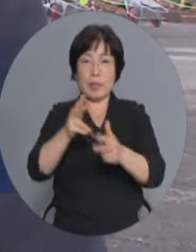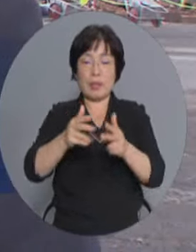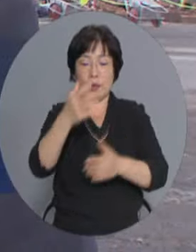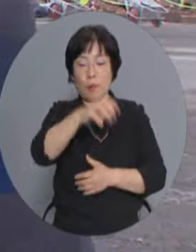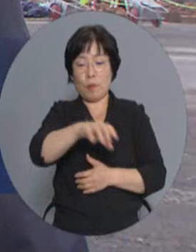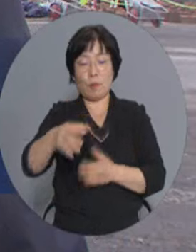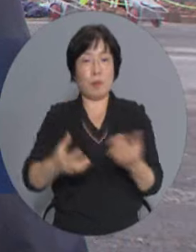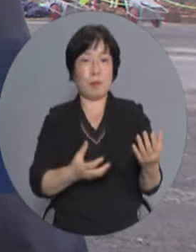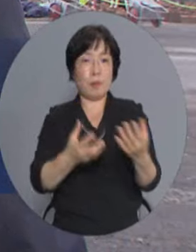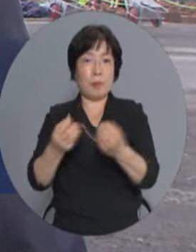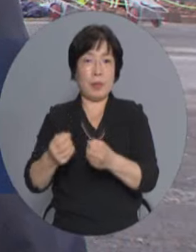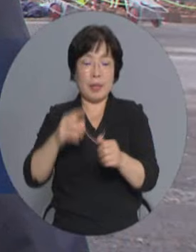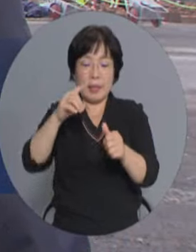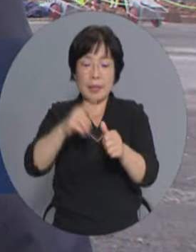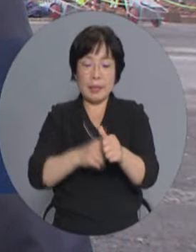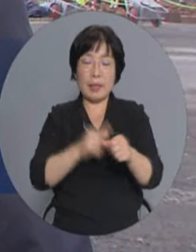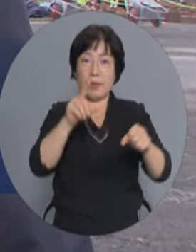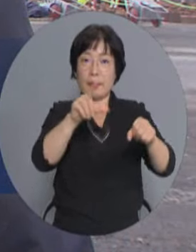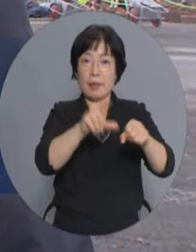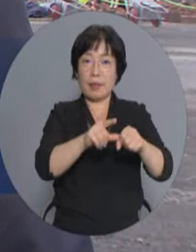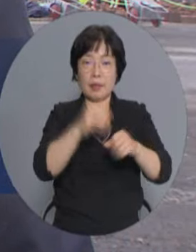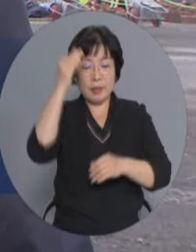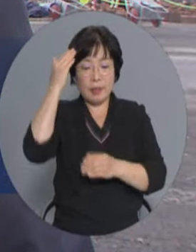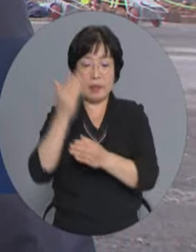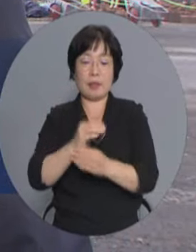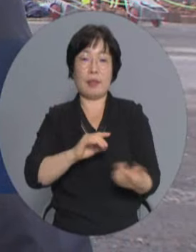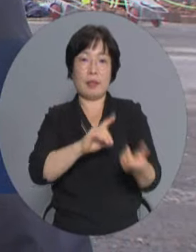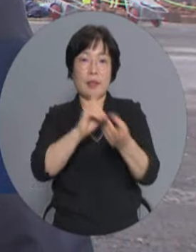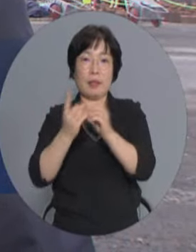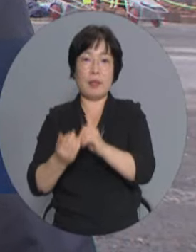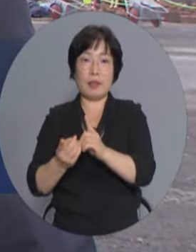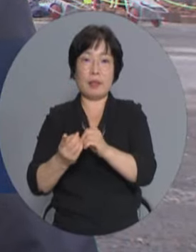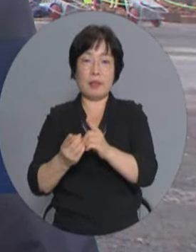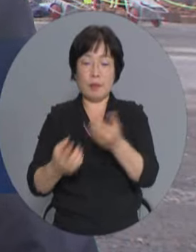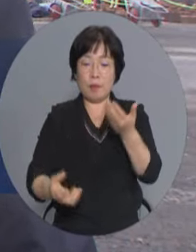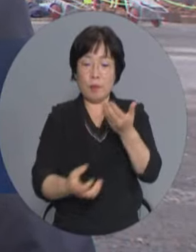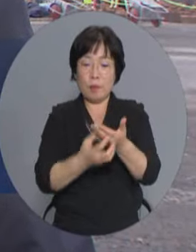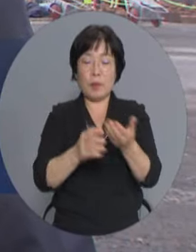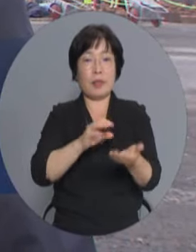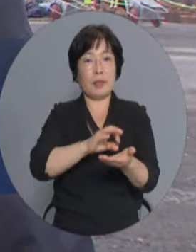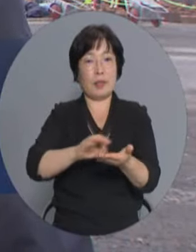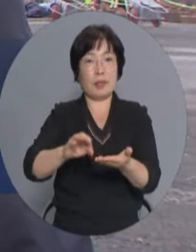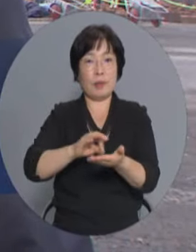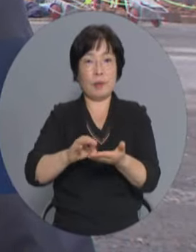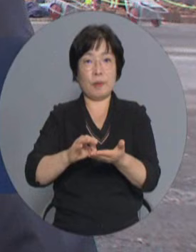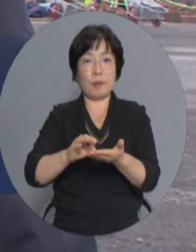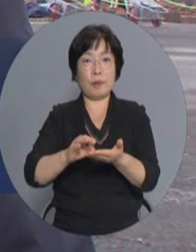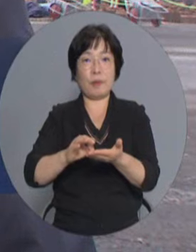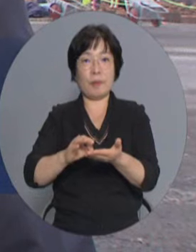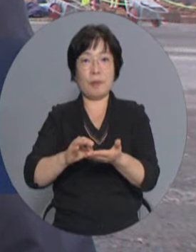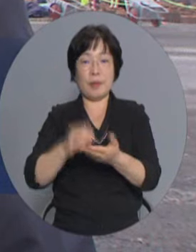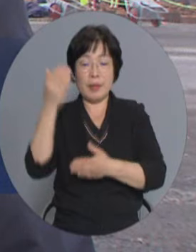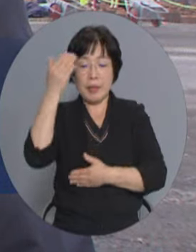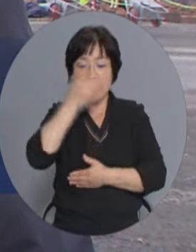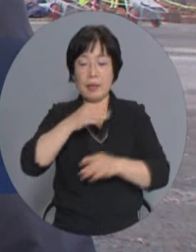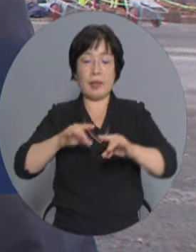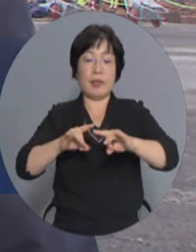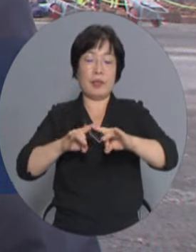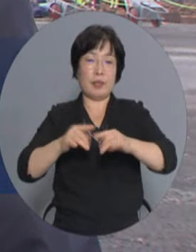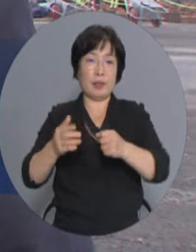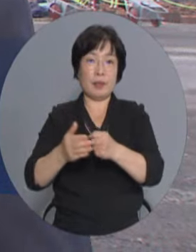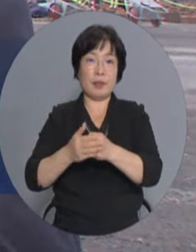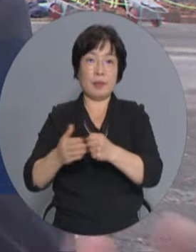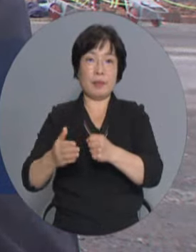시설들이 있는데요 천형 가스가 그 석탄 대신에 대체연료로 공급이 되면서 아무래도 청 에너지다